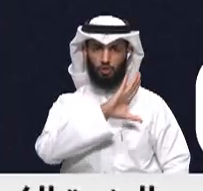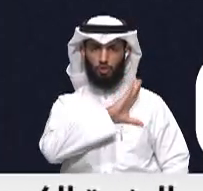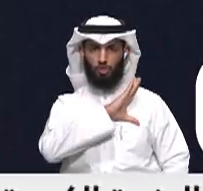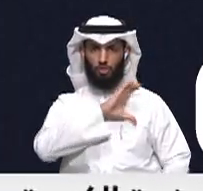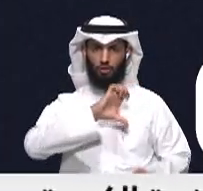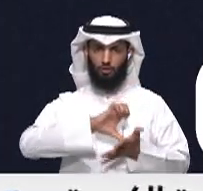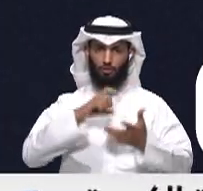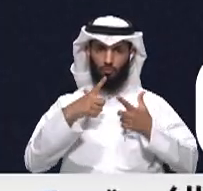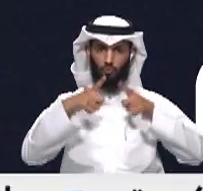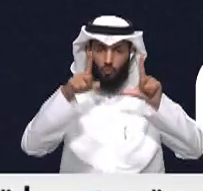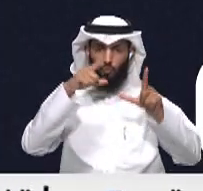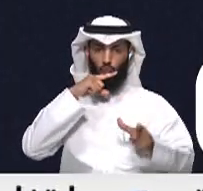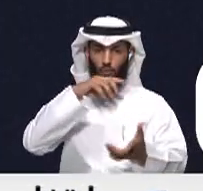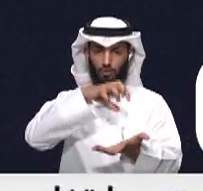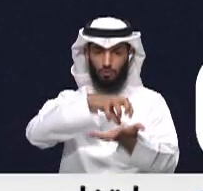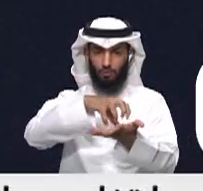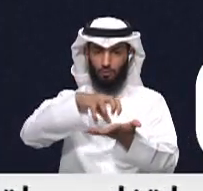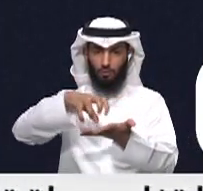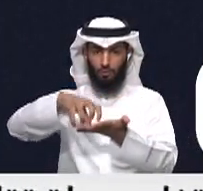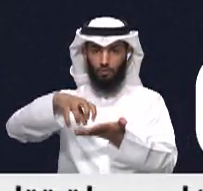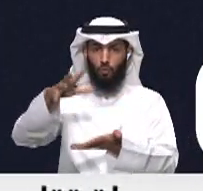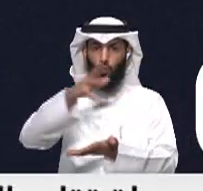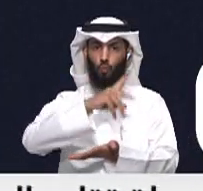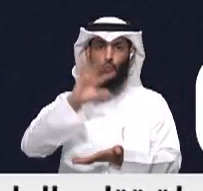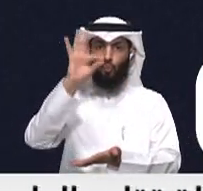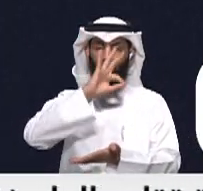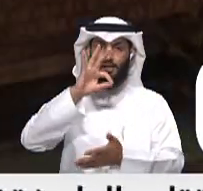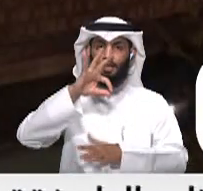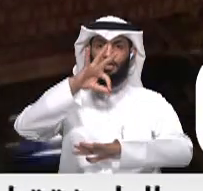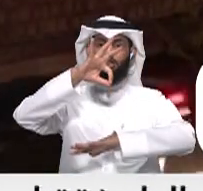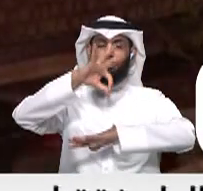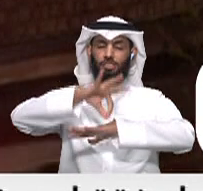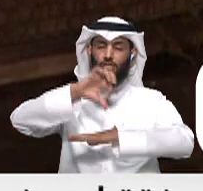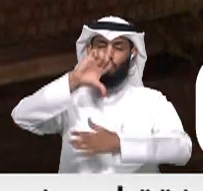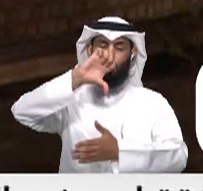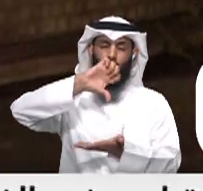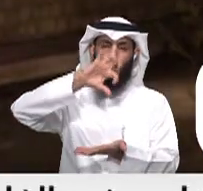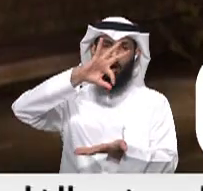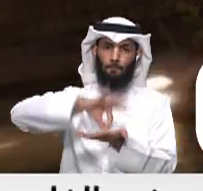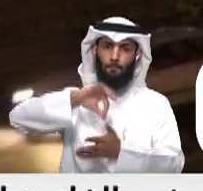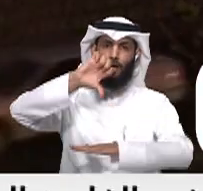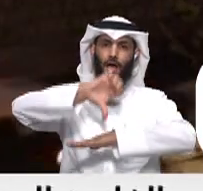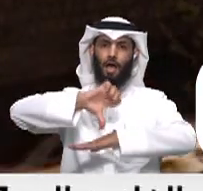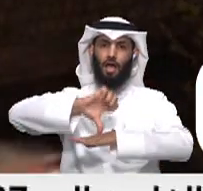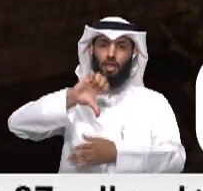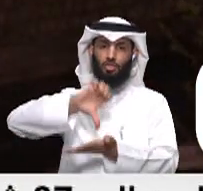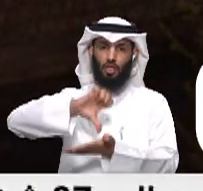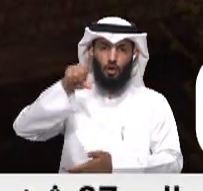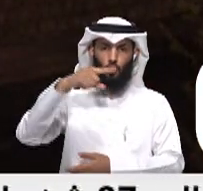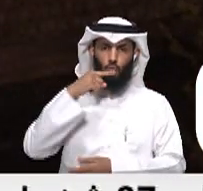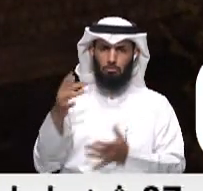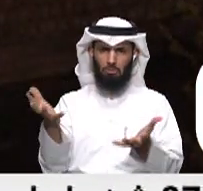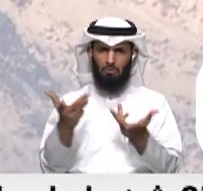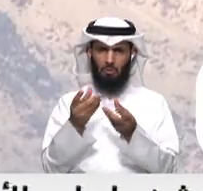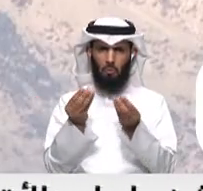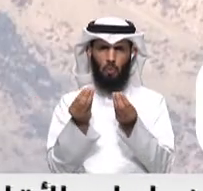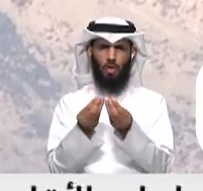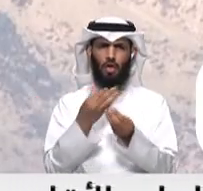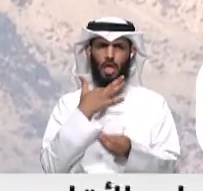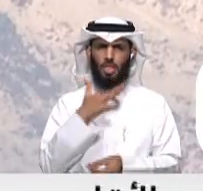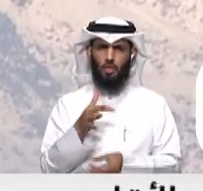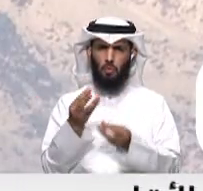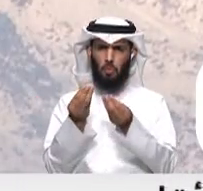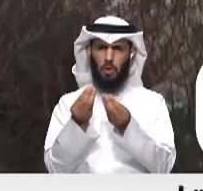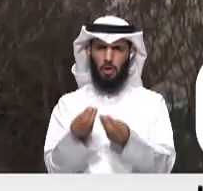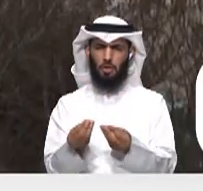مواقع عسكرية في محافظات طهران وخوزستان وعيلام أسفر عن أضرار محدودة بعد